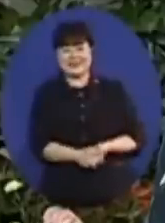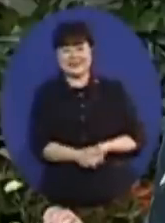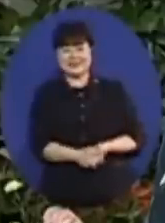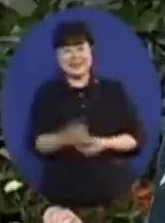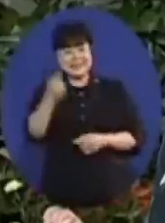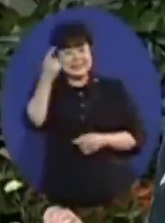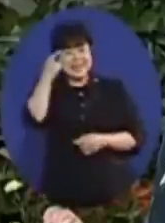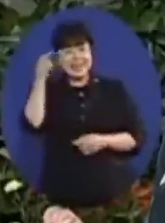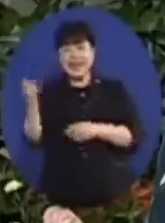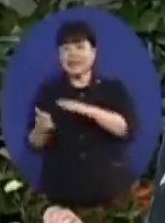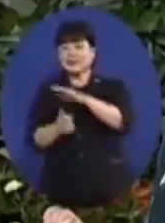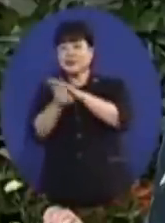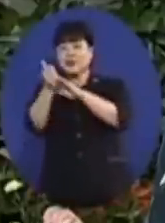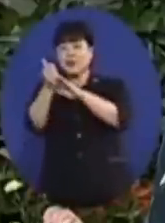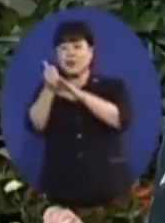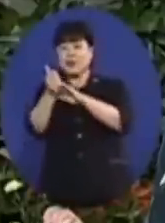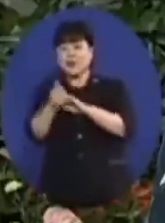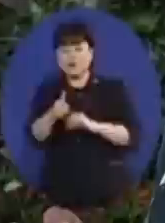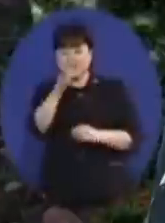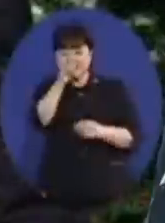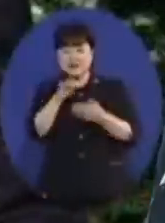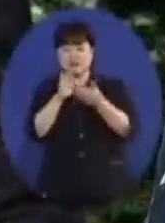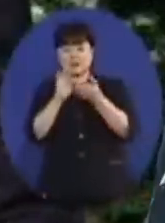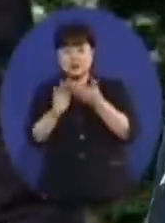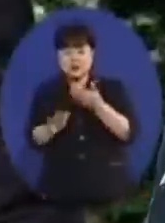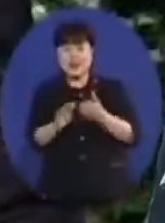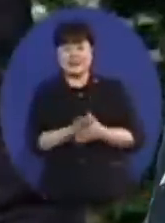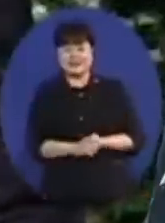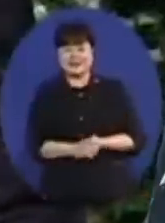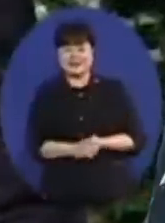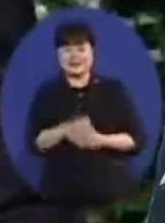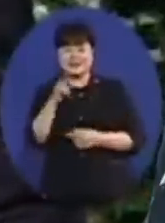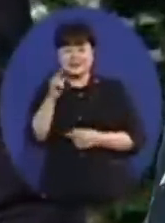생각과 소원이 먼저 있고 난 다음에 그것이